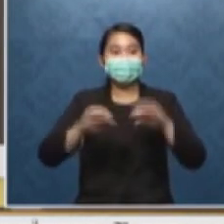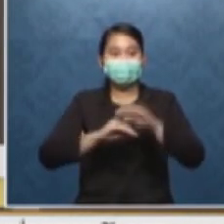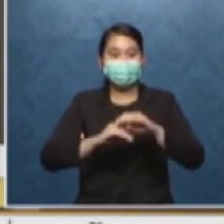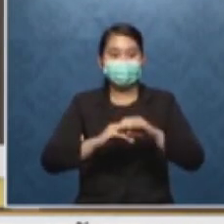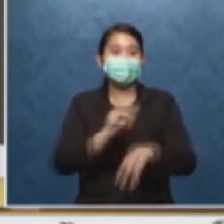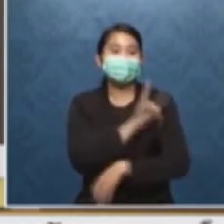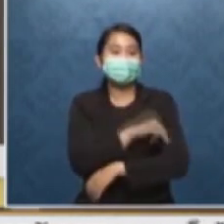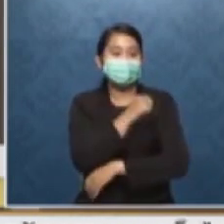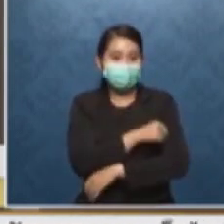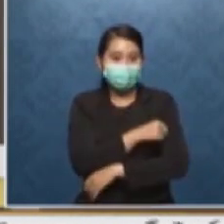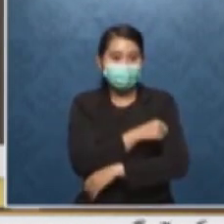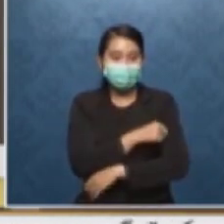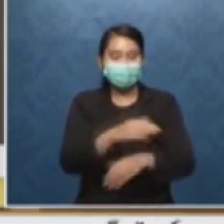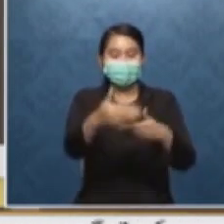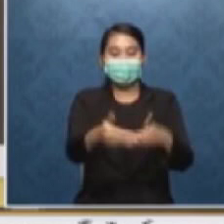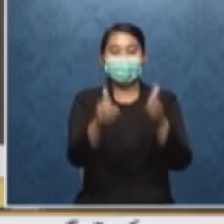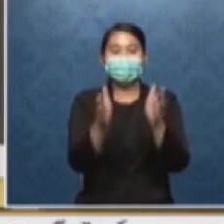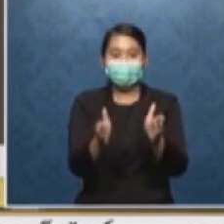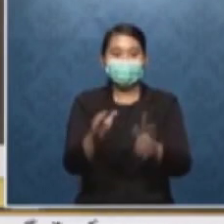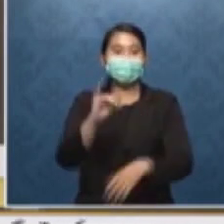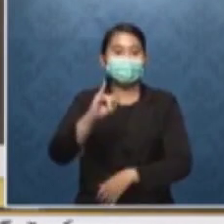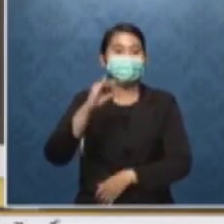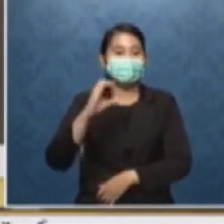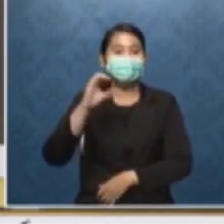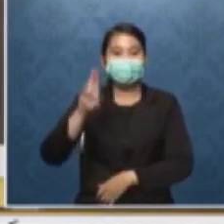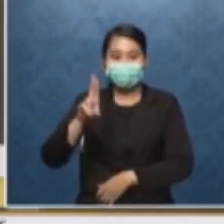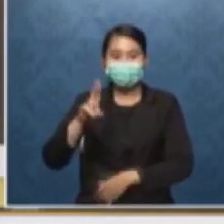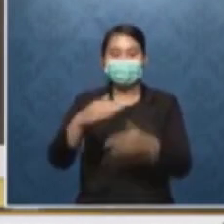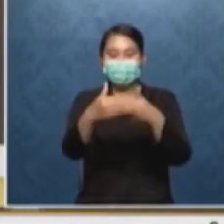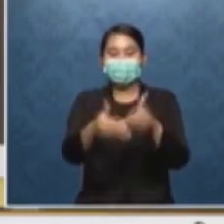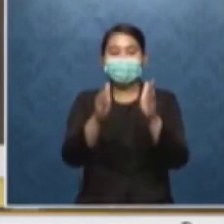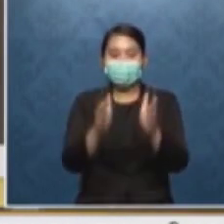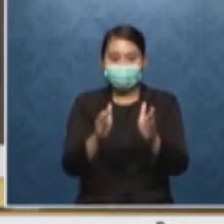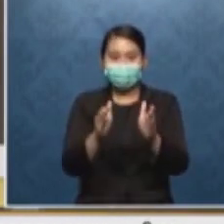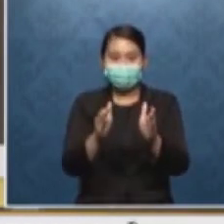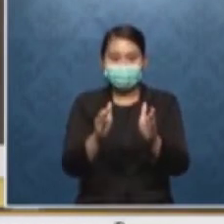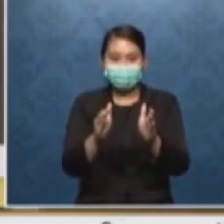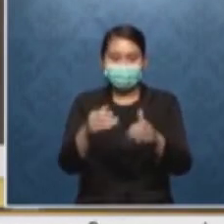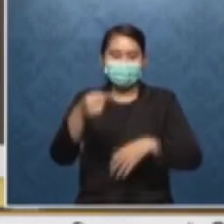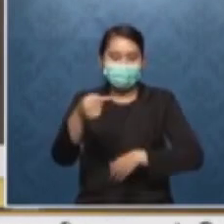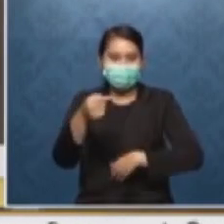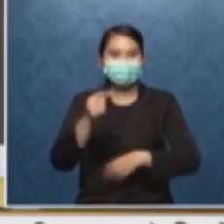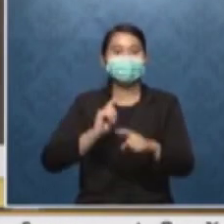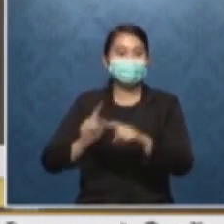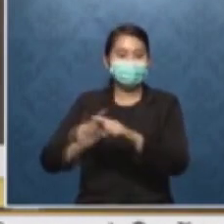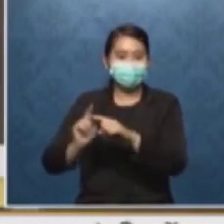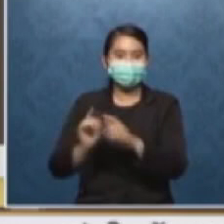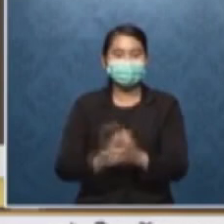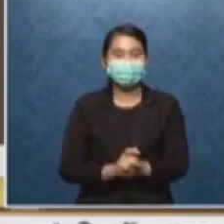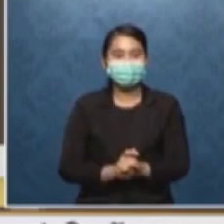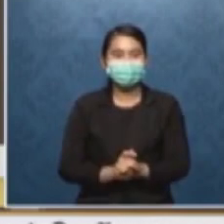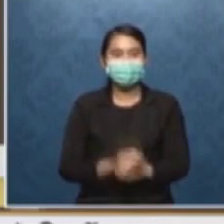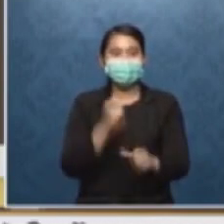สาธารณสุขพวกปรับปรุงห้อง ICUปรับปรุงห้องฉุกเฉินปรับปรุงเป็นห้องความดันลบ Appอะไรพวกเนี้ยก็